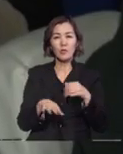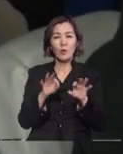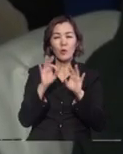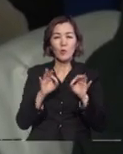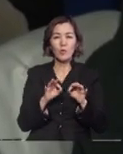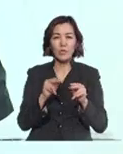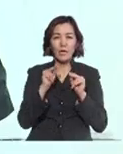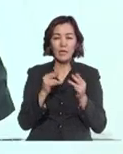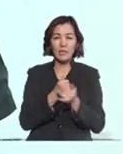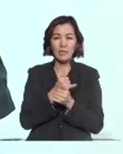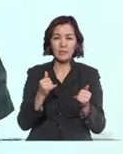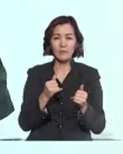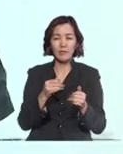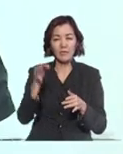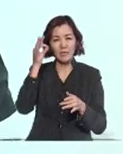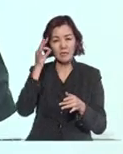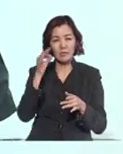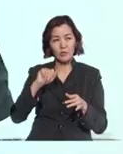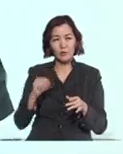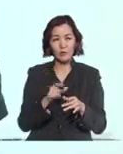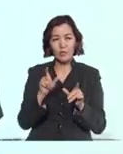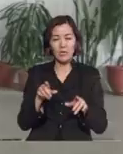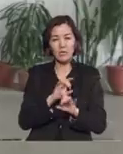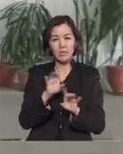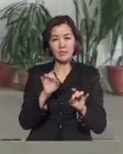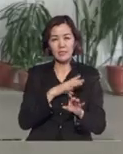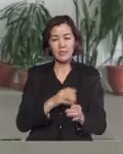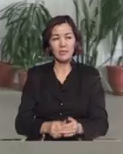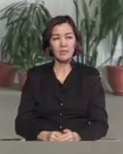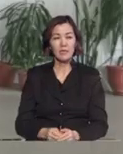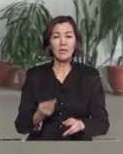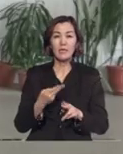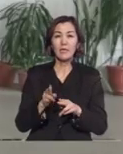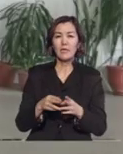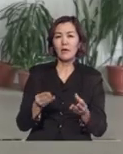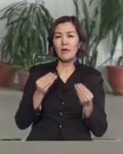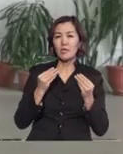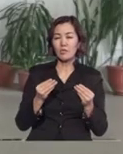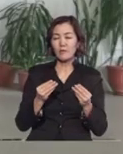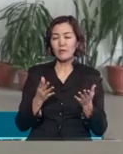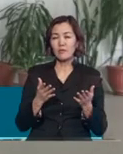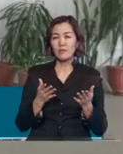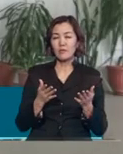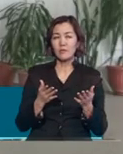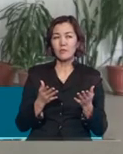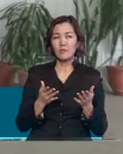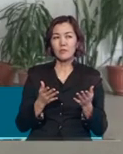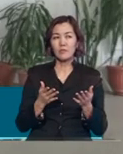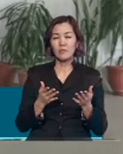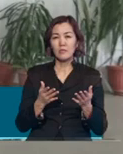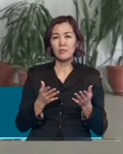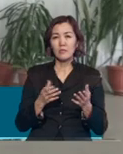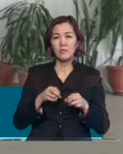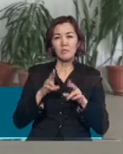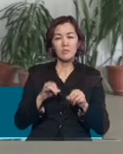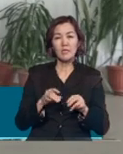өнерге адал болды деп еске алды әріптес достары. Ең ғажабы ол өзі негізі мамандық актер бола